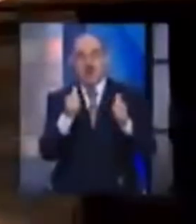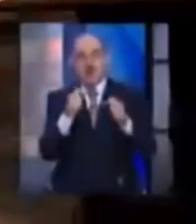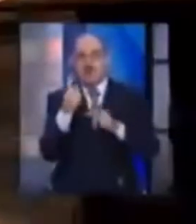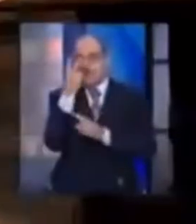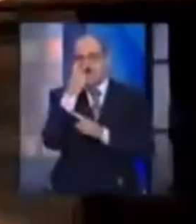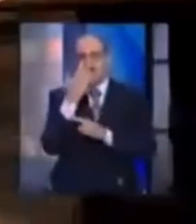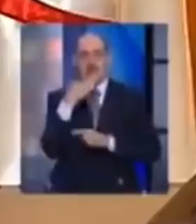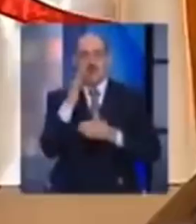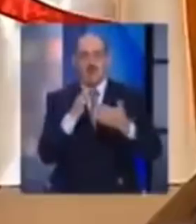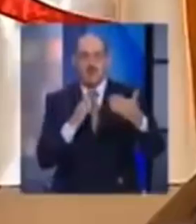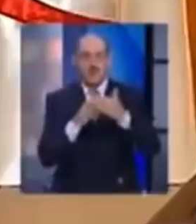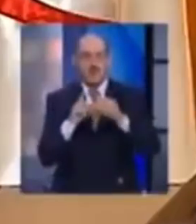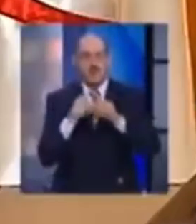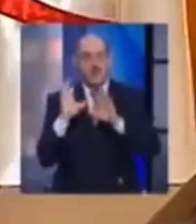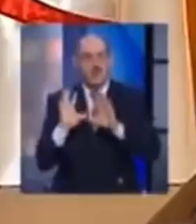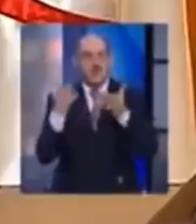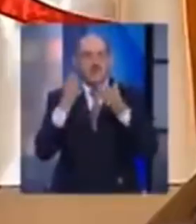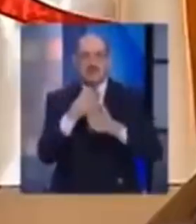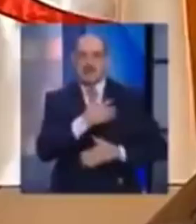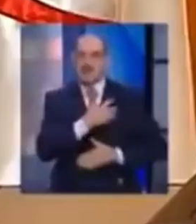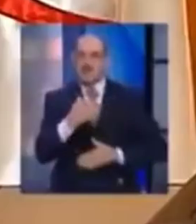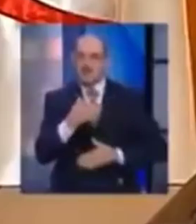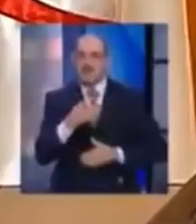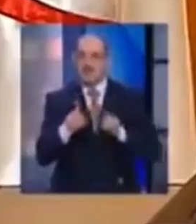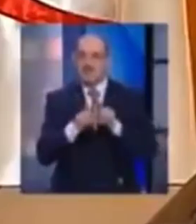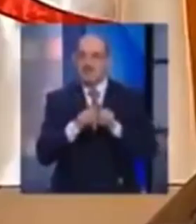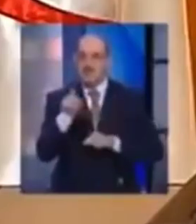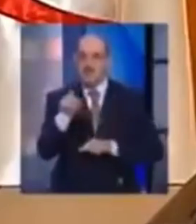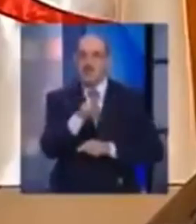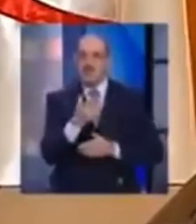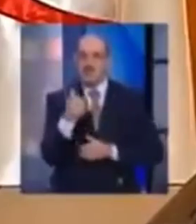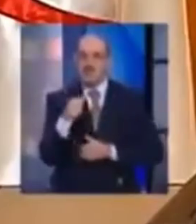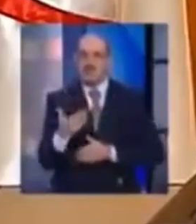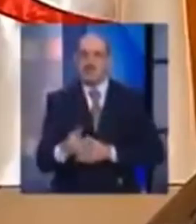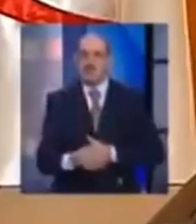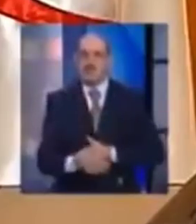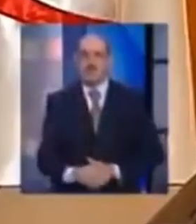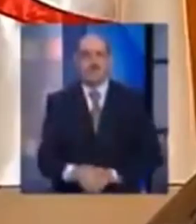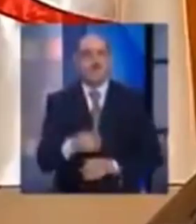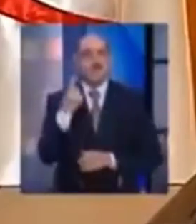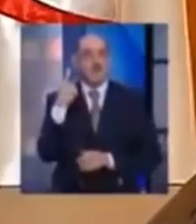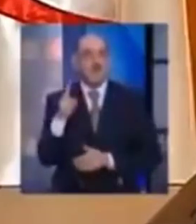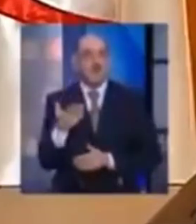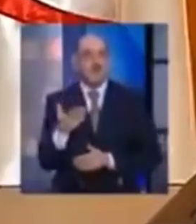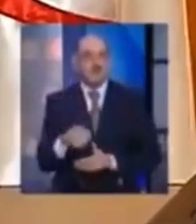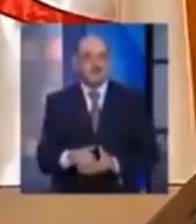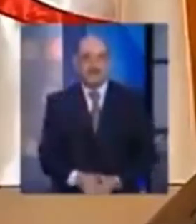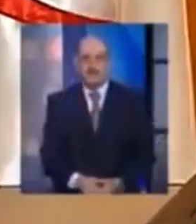ممكن من خلق الثروة بشبابنا وخلال شباب. بالنسبة